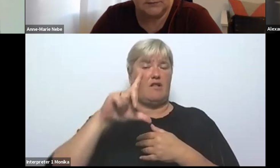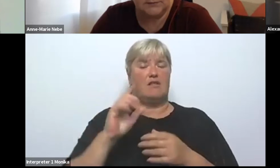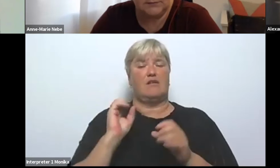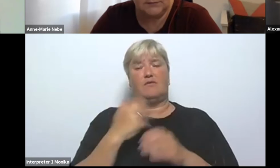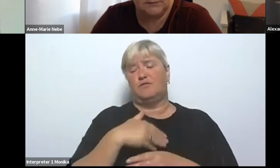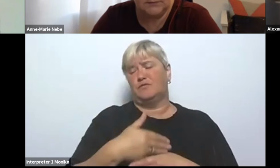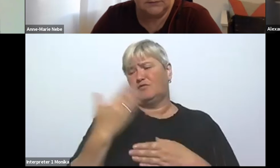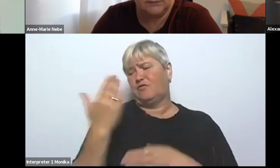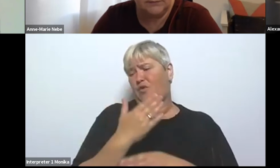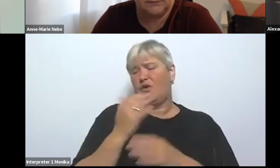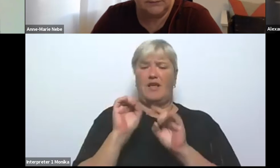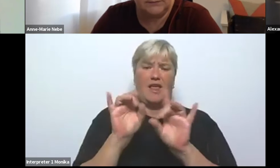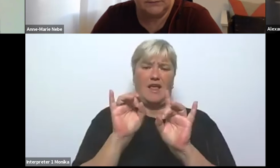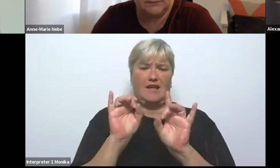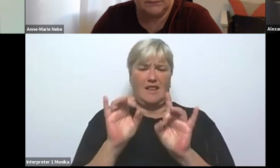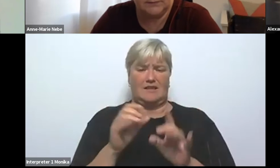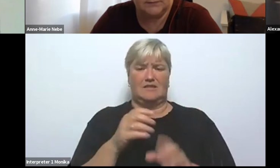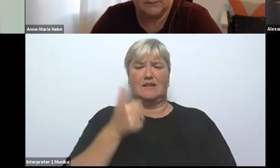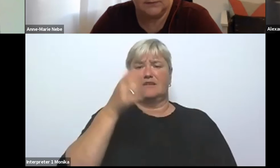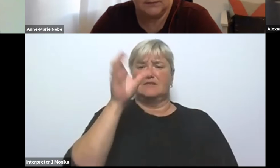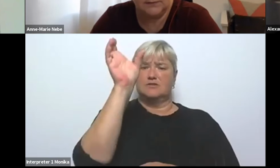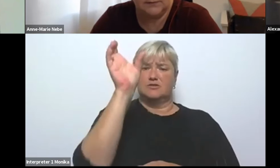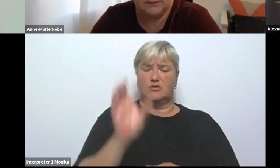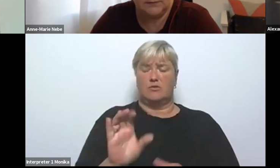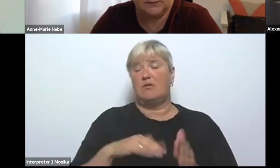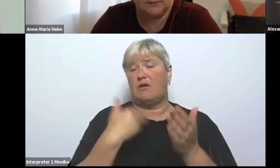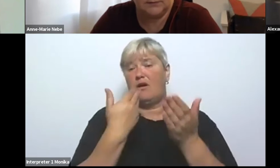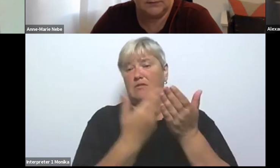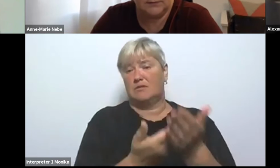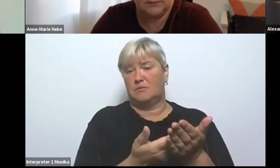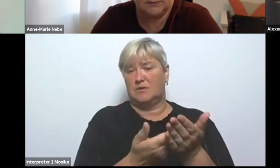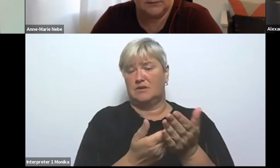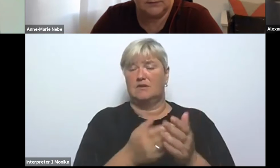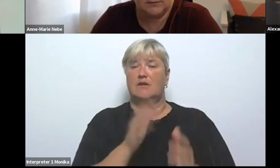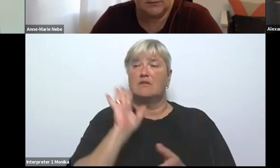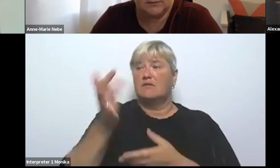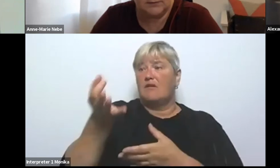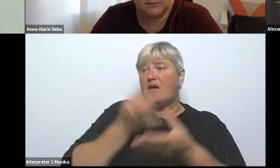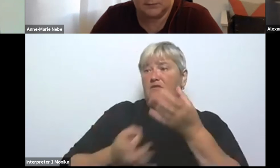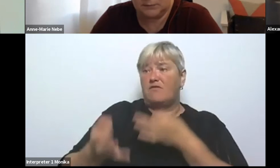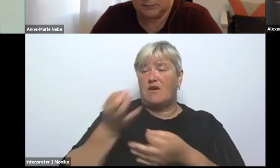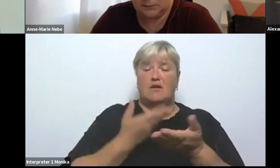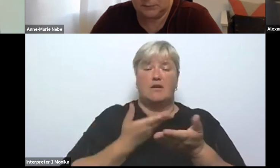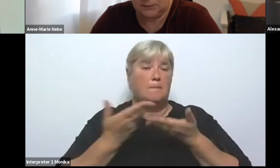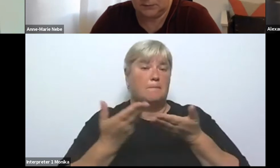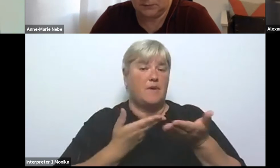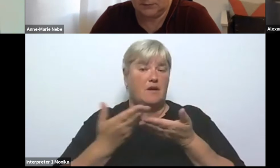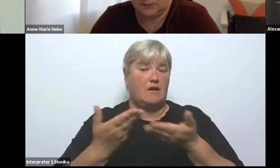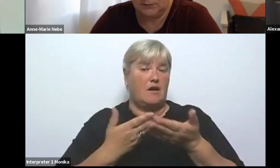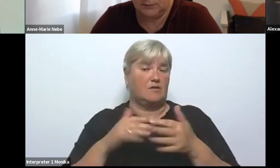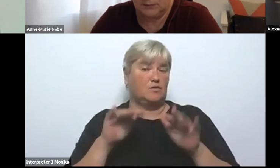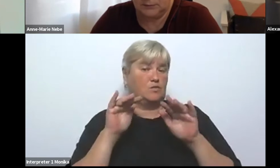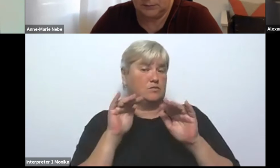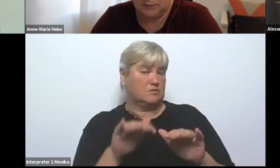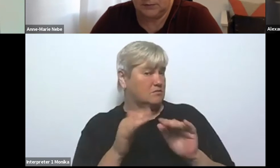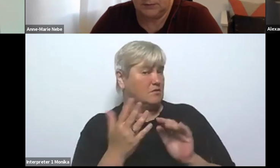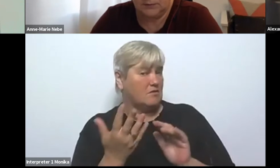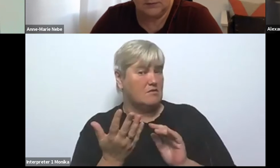haben. Wir bieten das ganz, ganz stark an. Wir stellen fest, dass auch die Nachfrage nach diesen Beratungen sehr stark ist und zwar